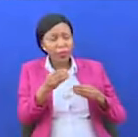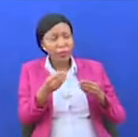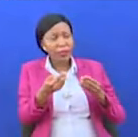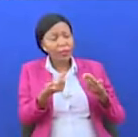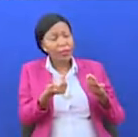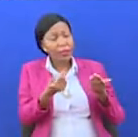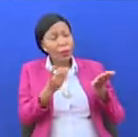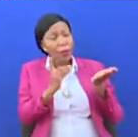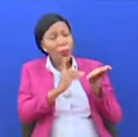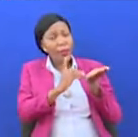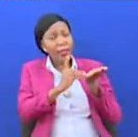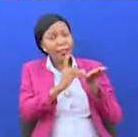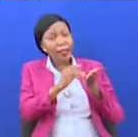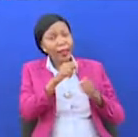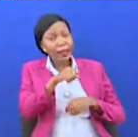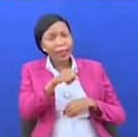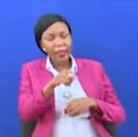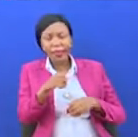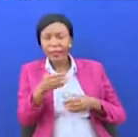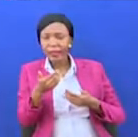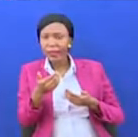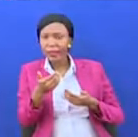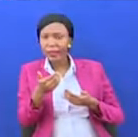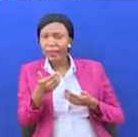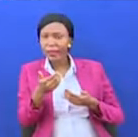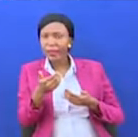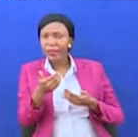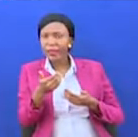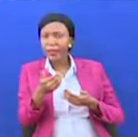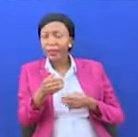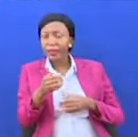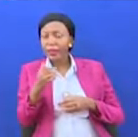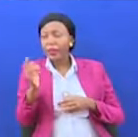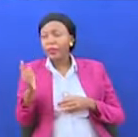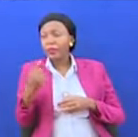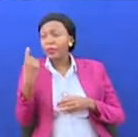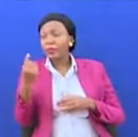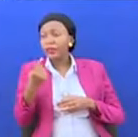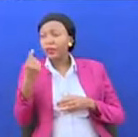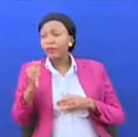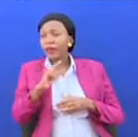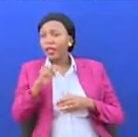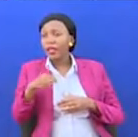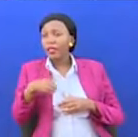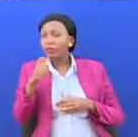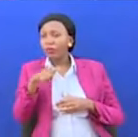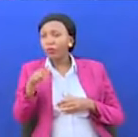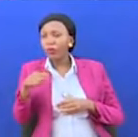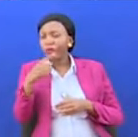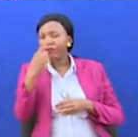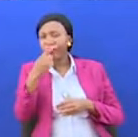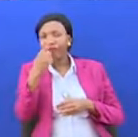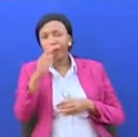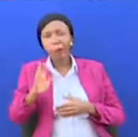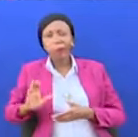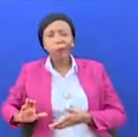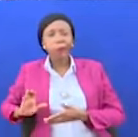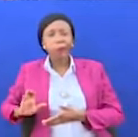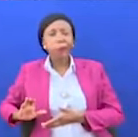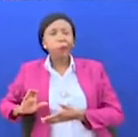cashless economy, Mheshimiwa Waziri, kuna taifa letu bado kuna watu wanaona fahari kutembea na lundo la fedha